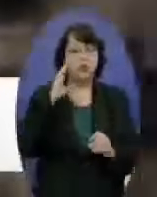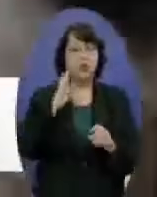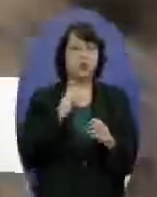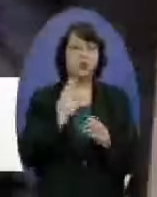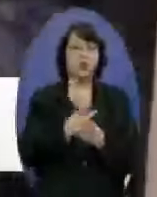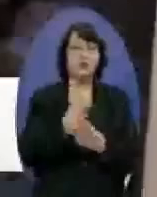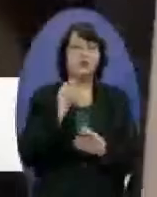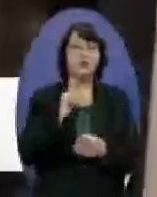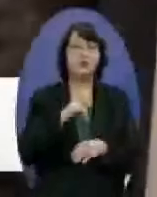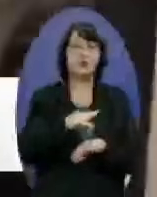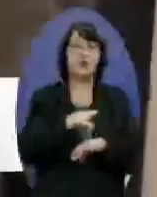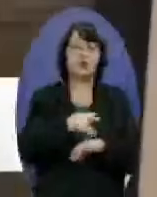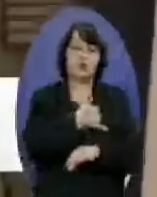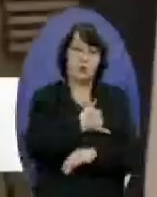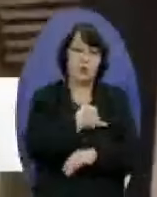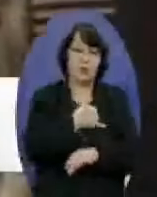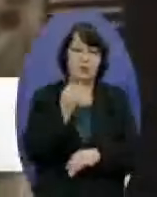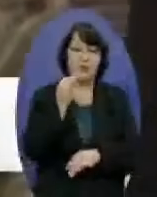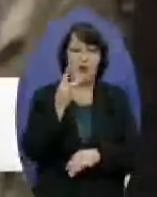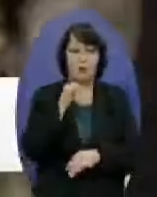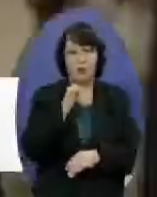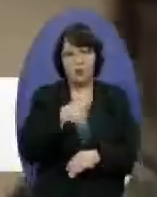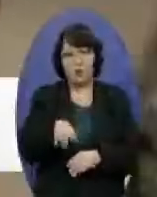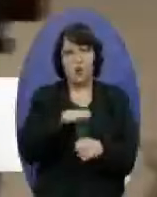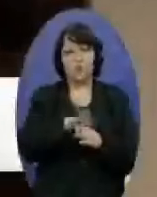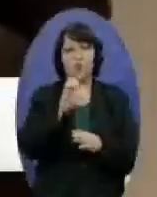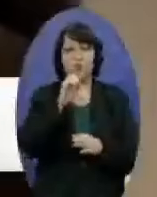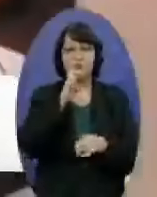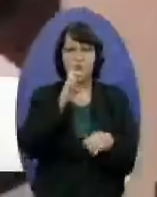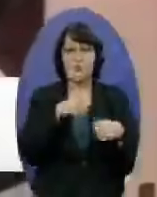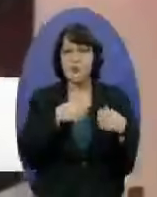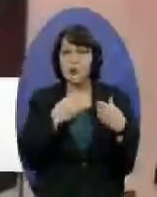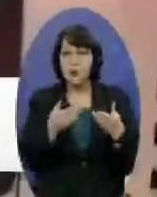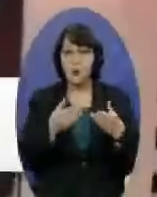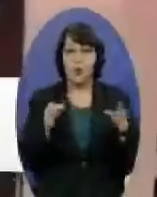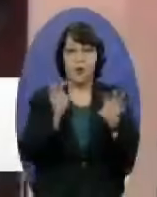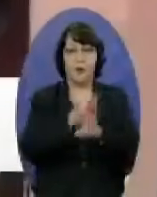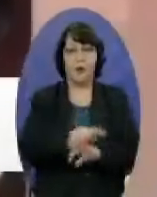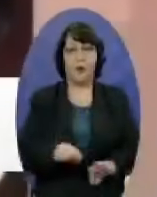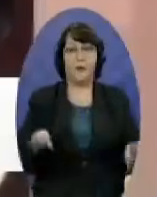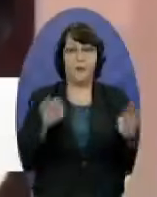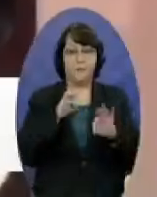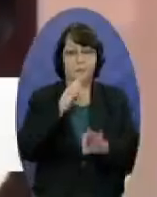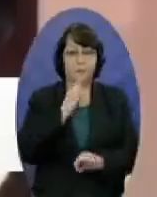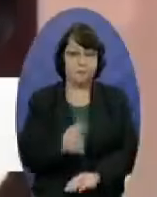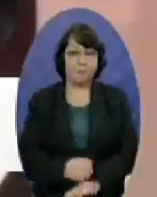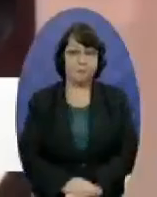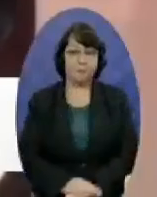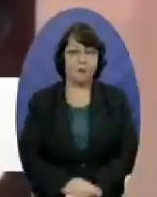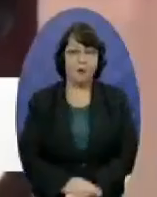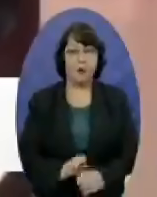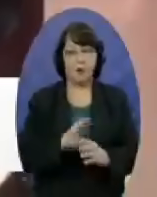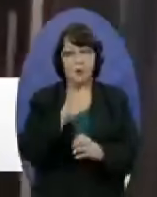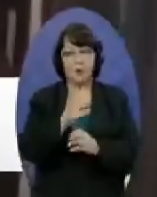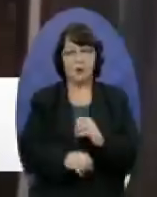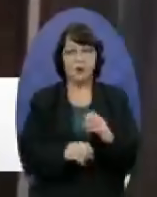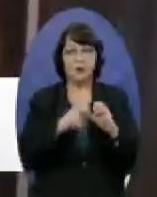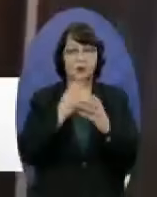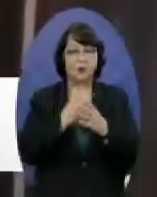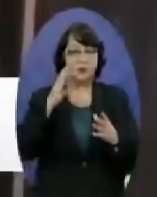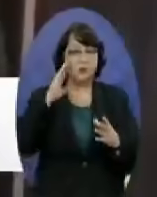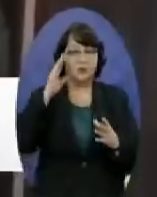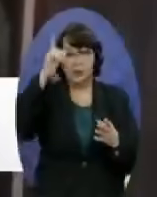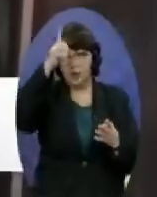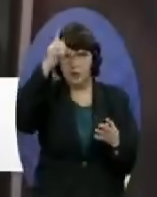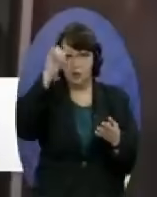бас Иракийн талд илгээсэн албан мэдгдлийн талаар одоогоор ямар нэгэн мэдээлэлгүй байгаагаа мэдгдсэн байна. Олон улсын эвсэлд багтдаг Герман